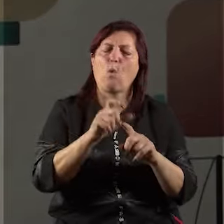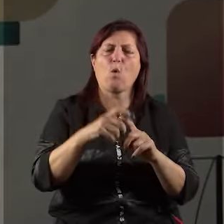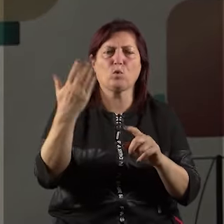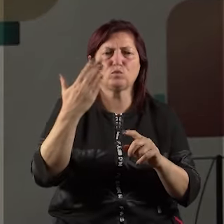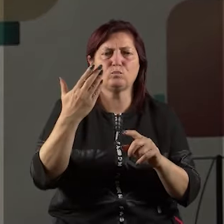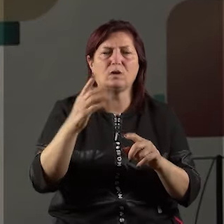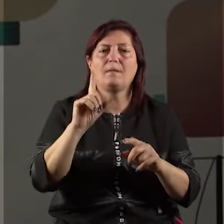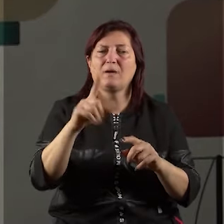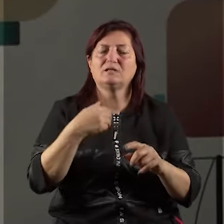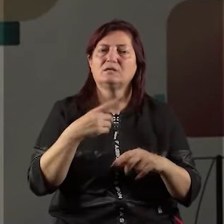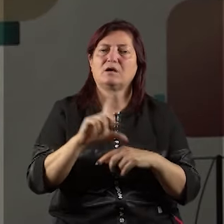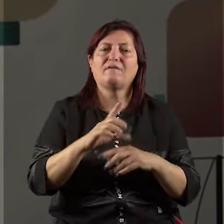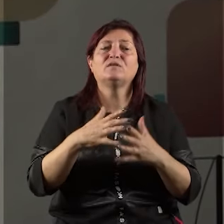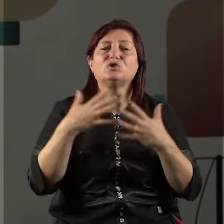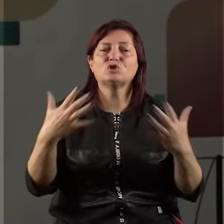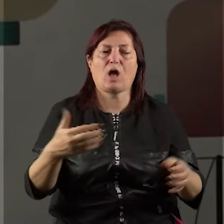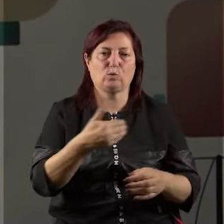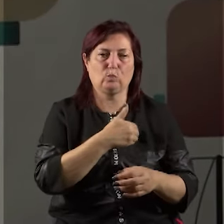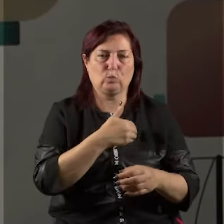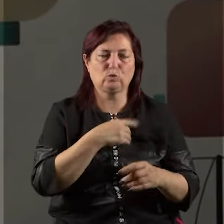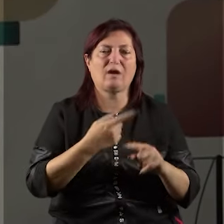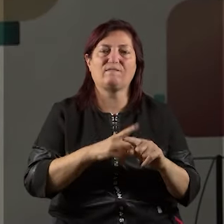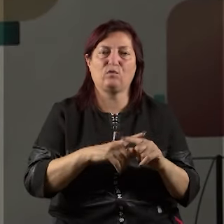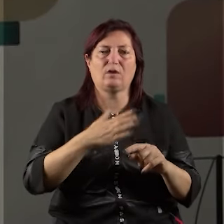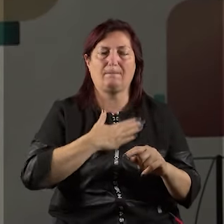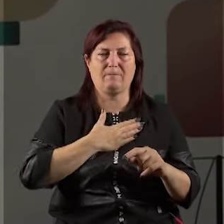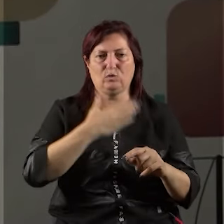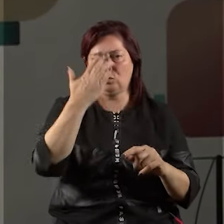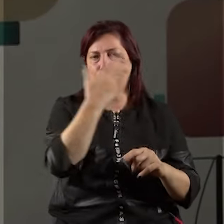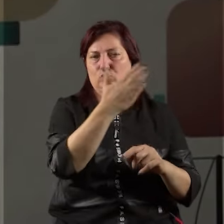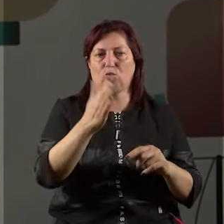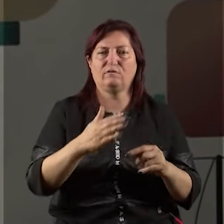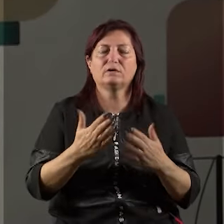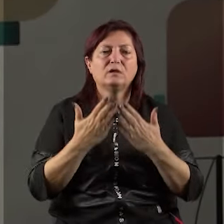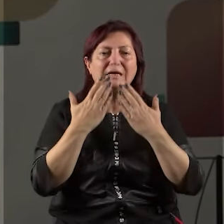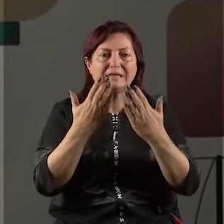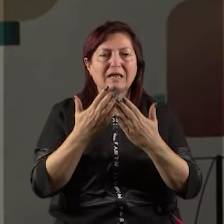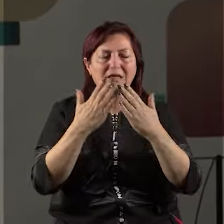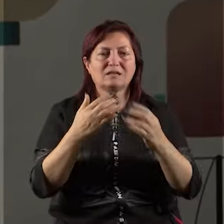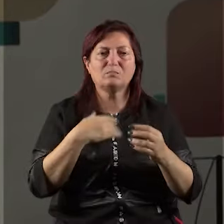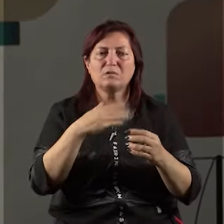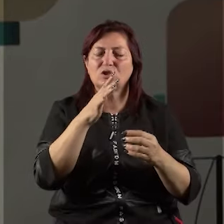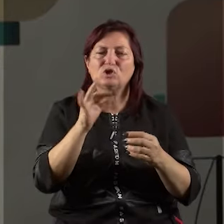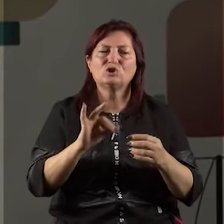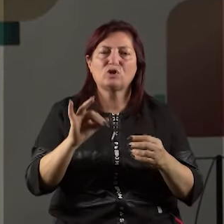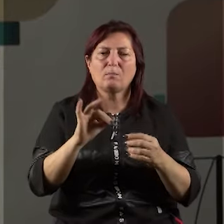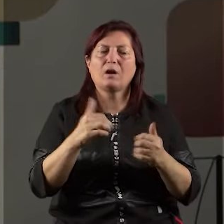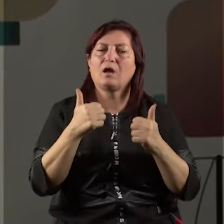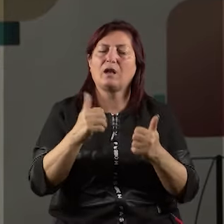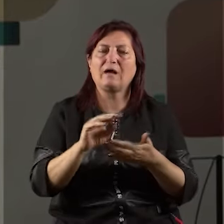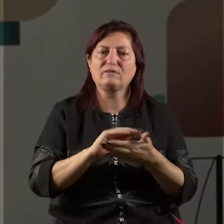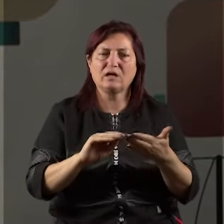են, բայց ես ավելի շատ կուզեի, որ մեր ժողովրդը ընթերցեր մեր ժամանակակից լավ գրողներին,